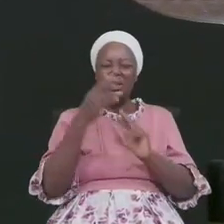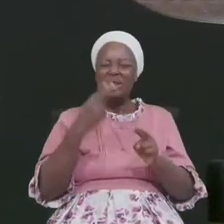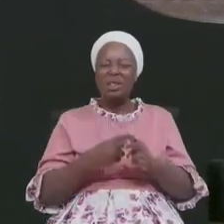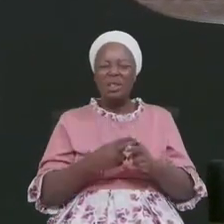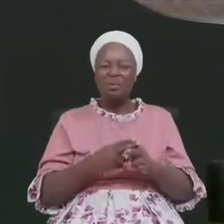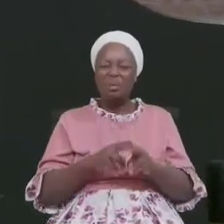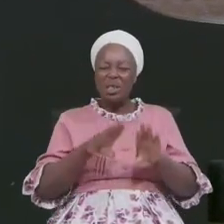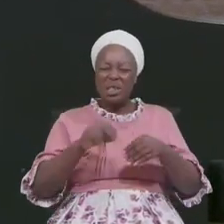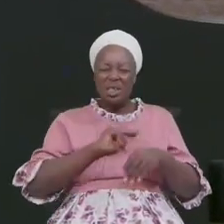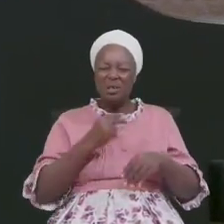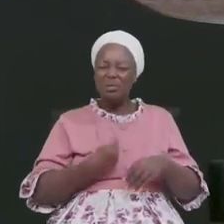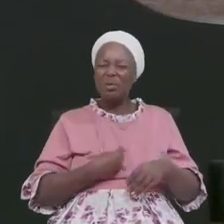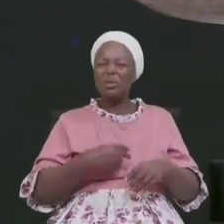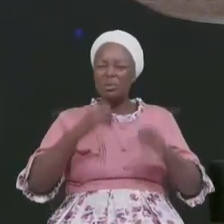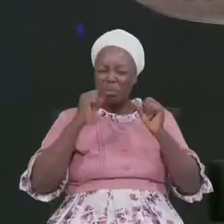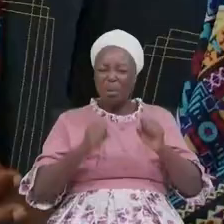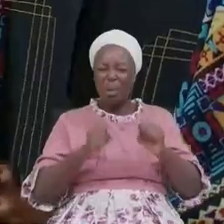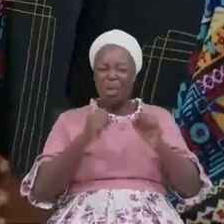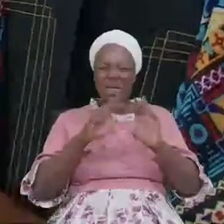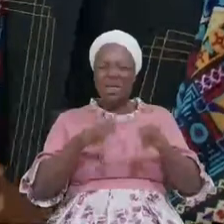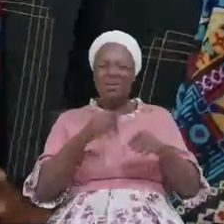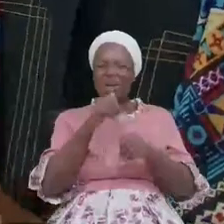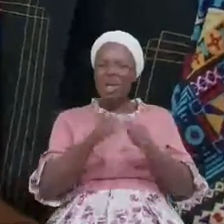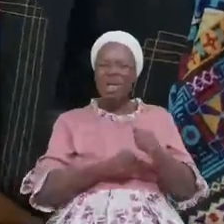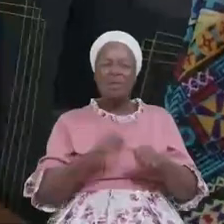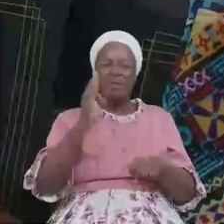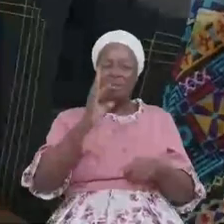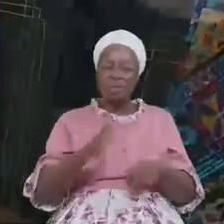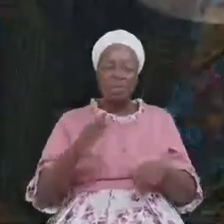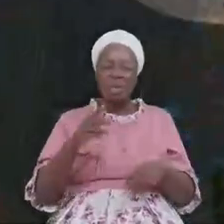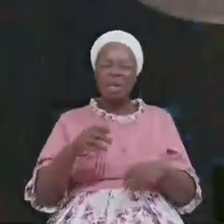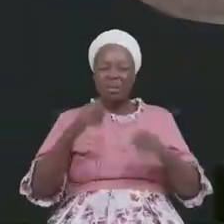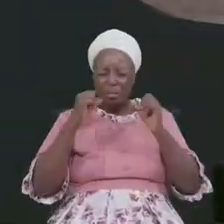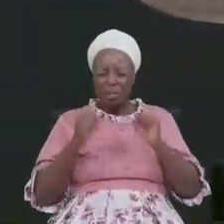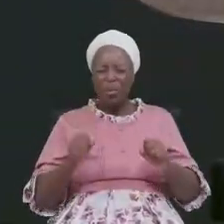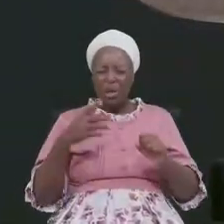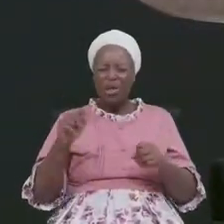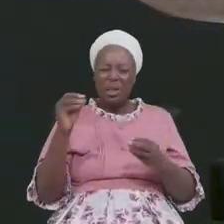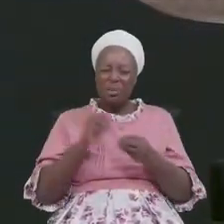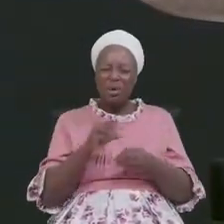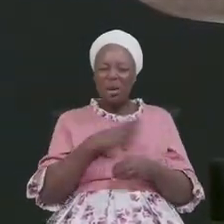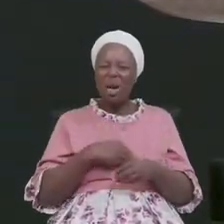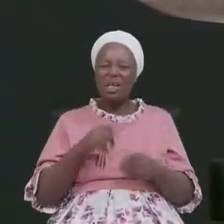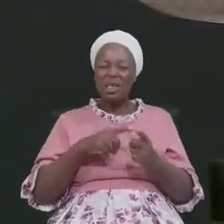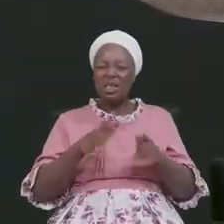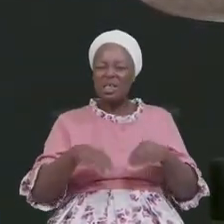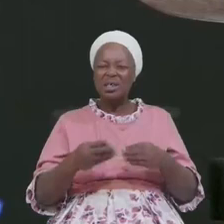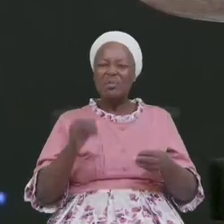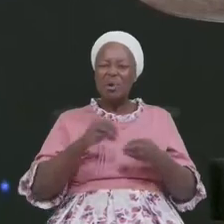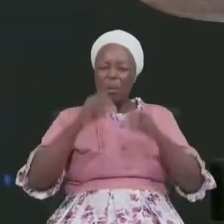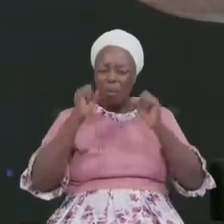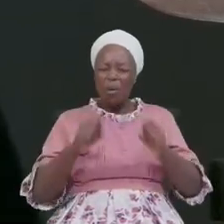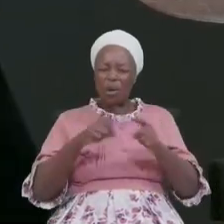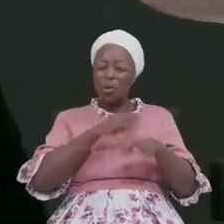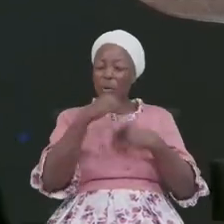Donne la puissance à chaque ministre davantage. Donne la puissance à chaque prédicateur, pasteur. Donne la